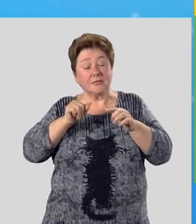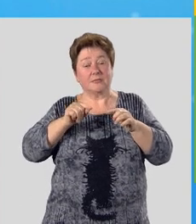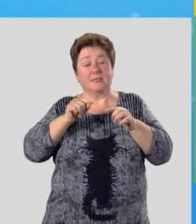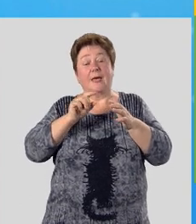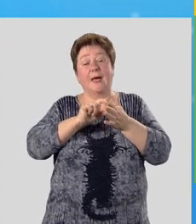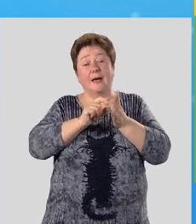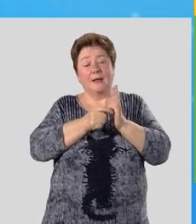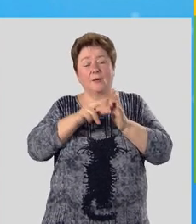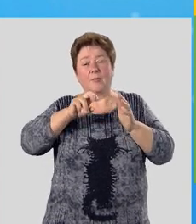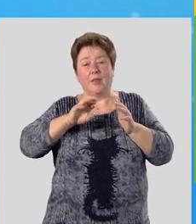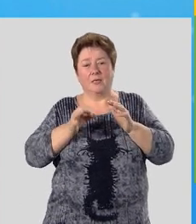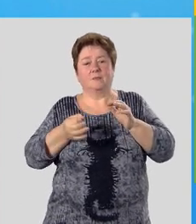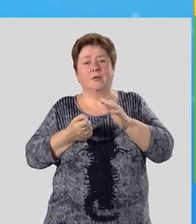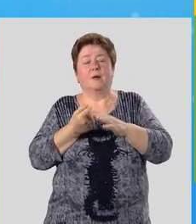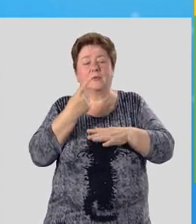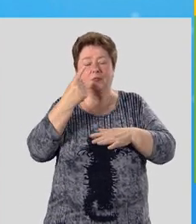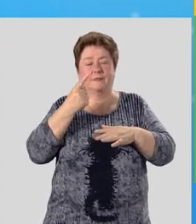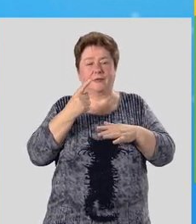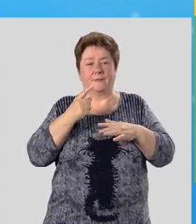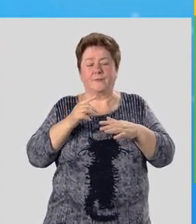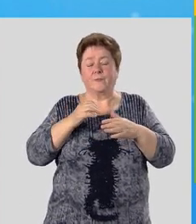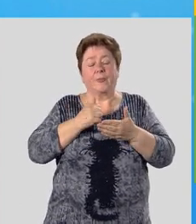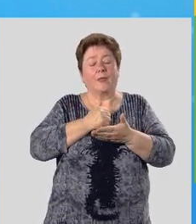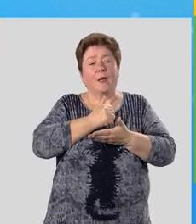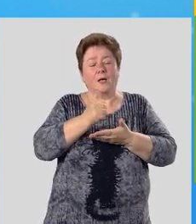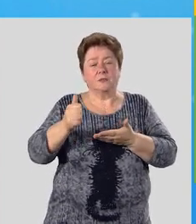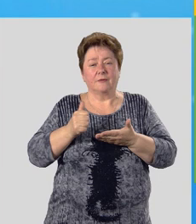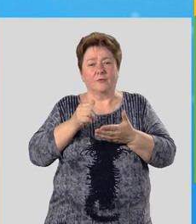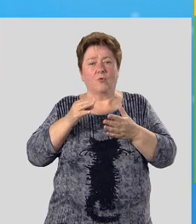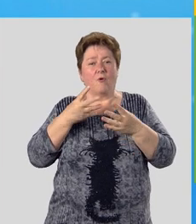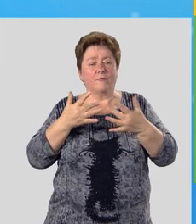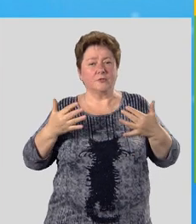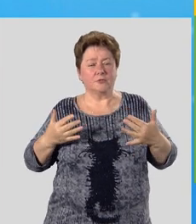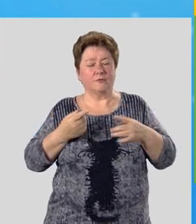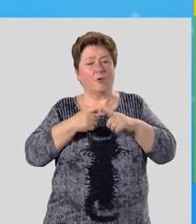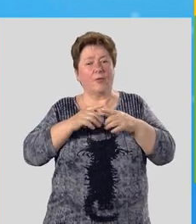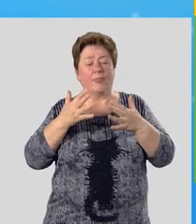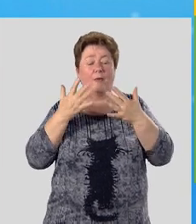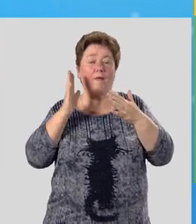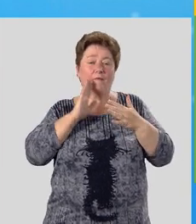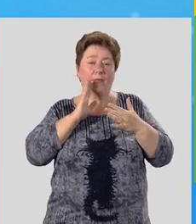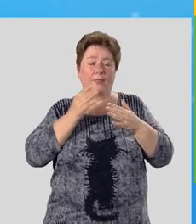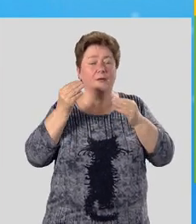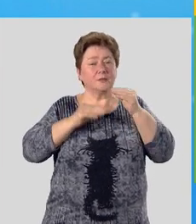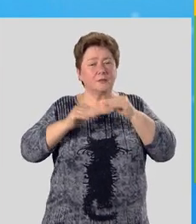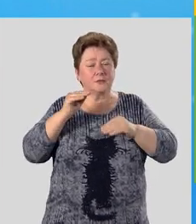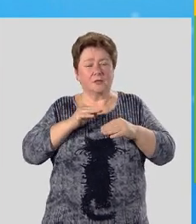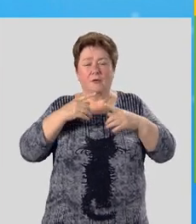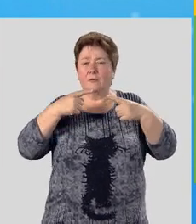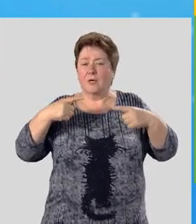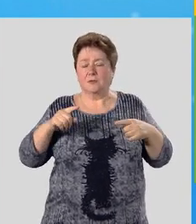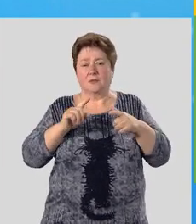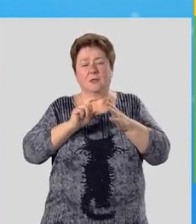клетка, плазма – образование. Основное вещество цитоплазмы – это вода. Ее содержание в